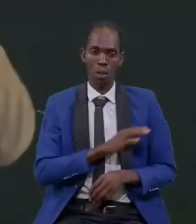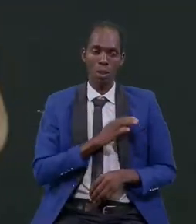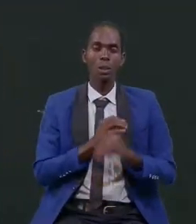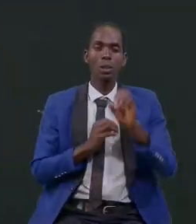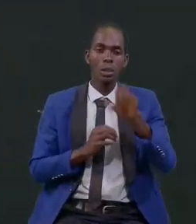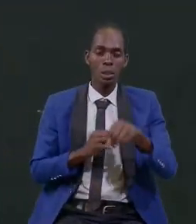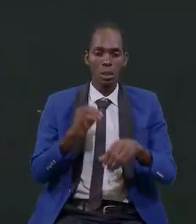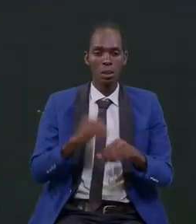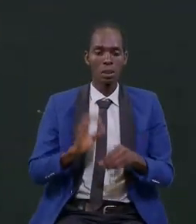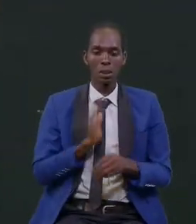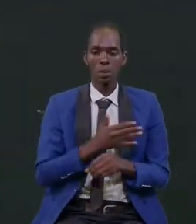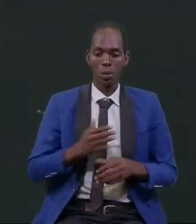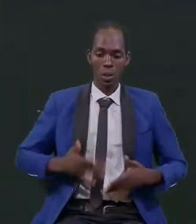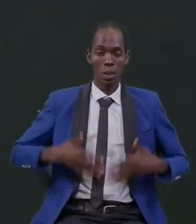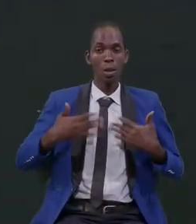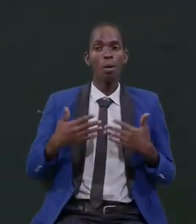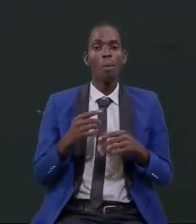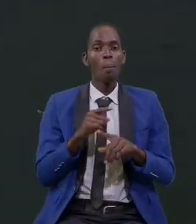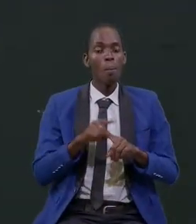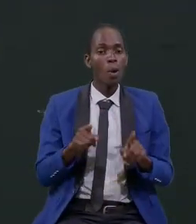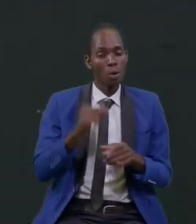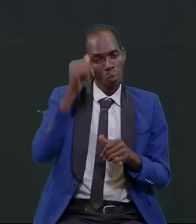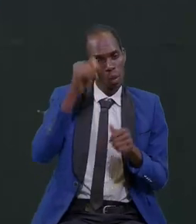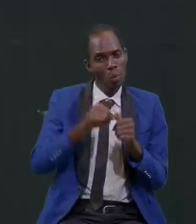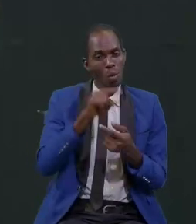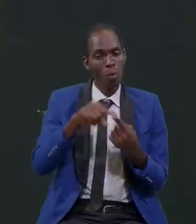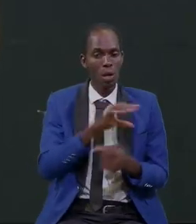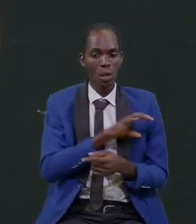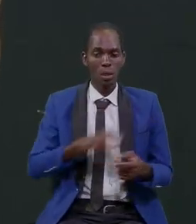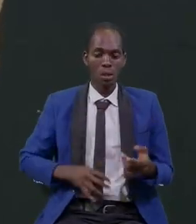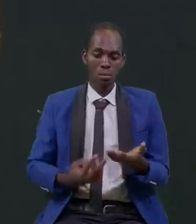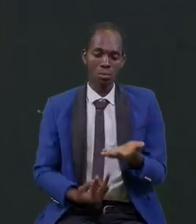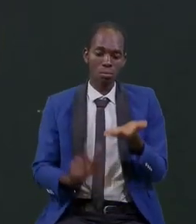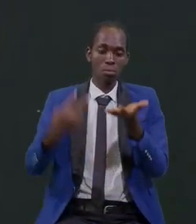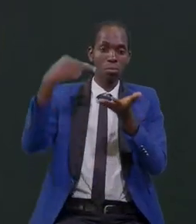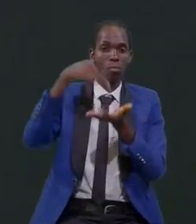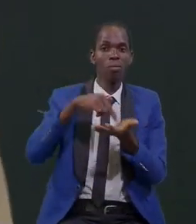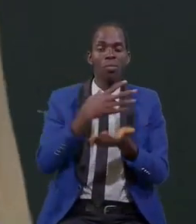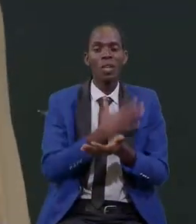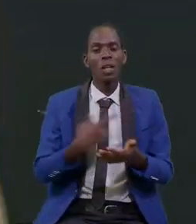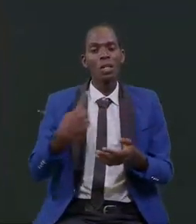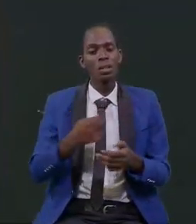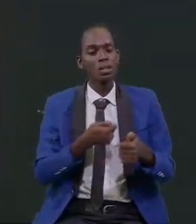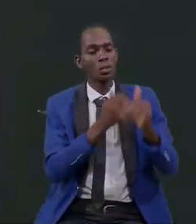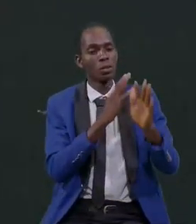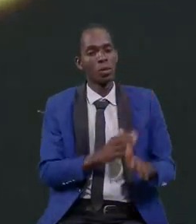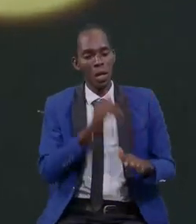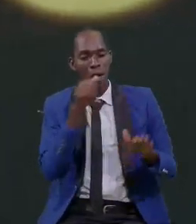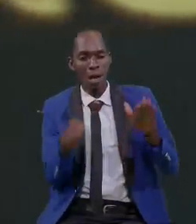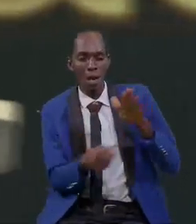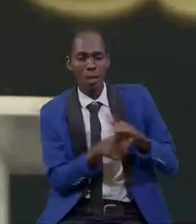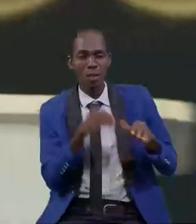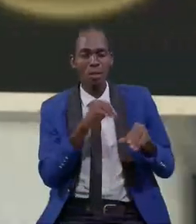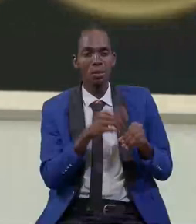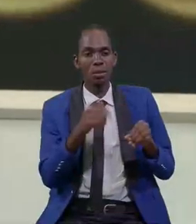vie spirituelle. Mais vous savez, quand il est ressuscité des morts et que les disciples étaient dedans, il